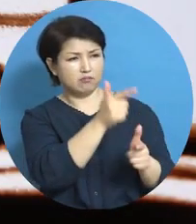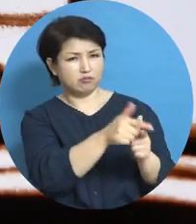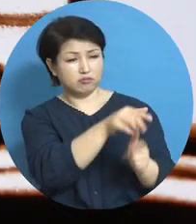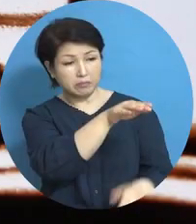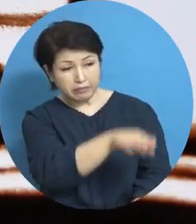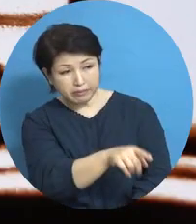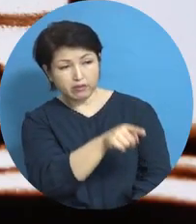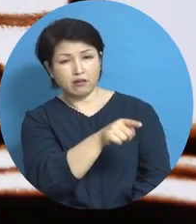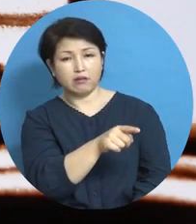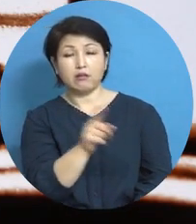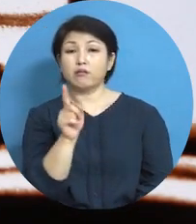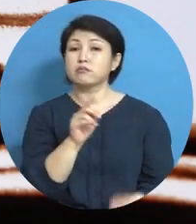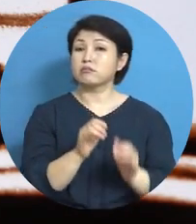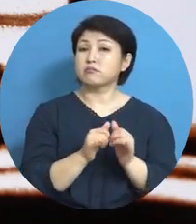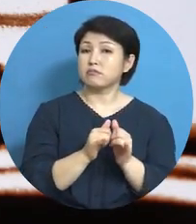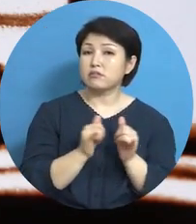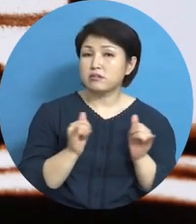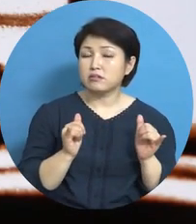다